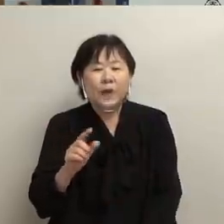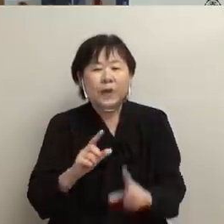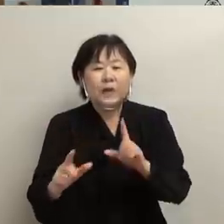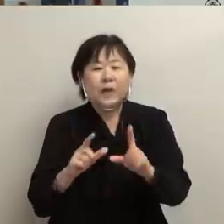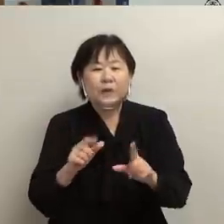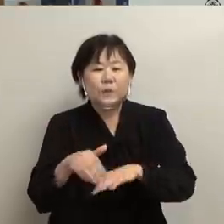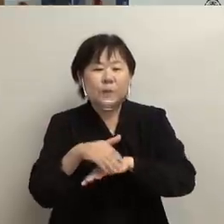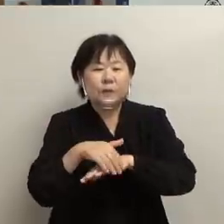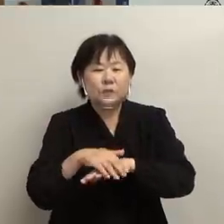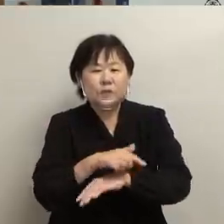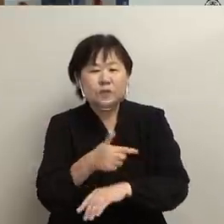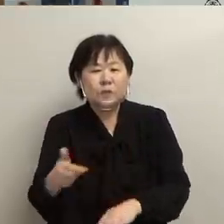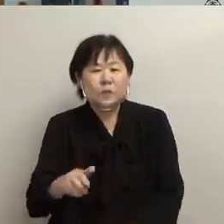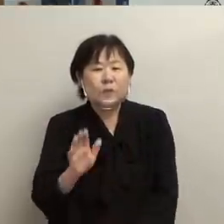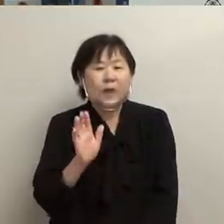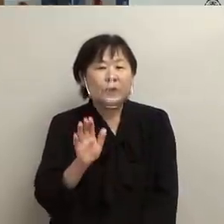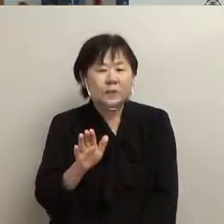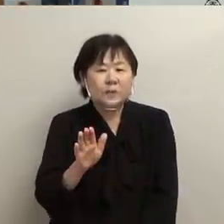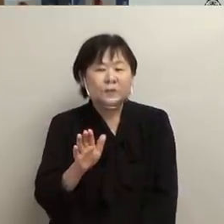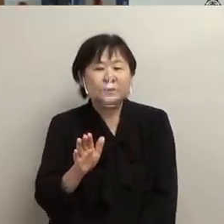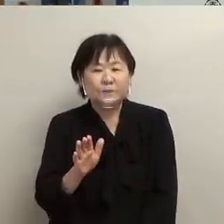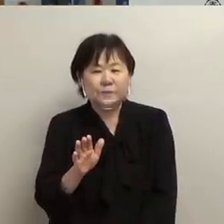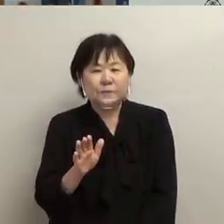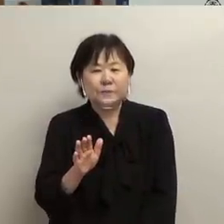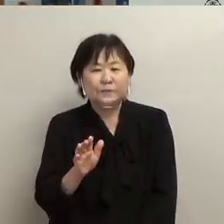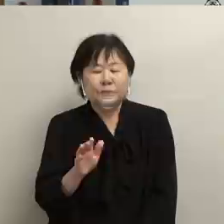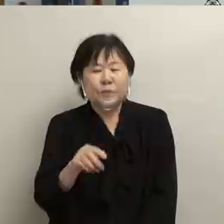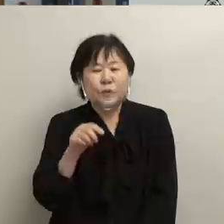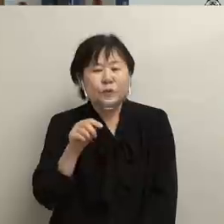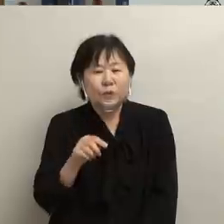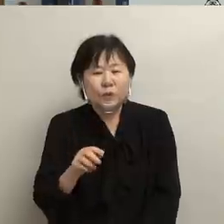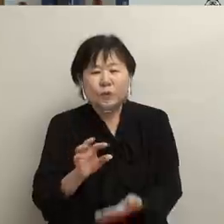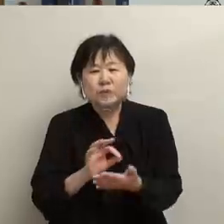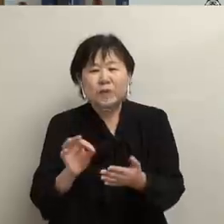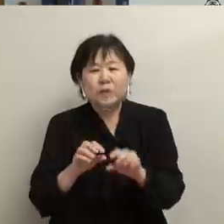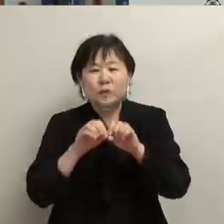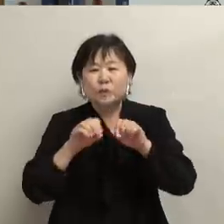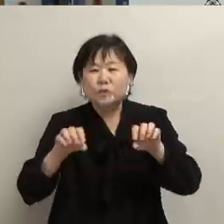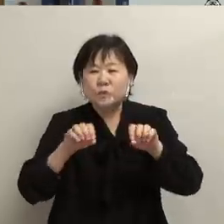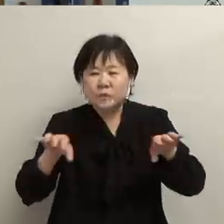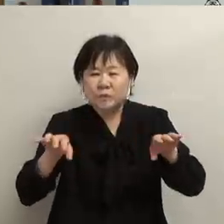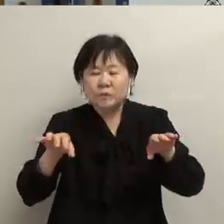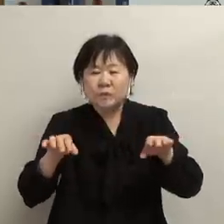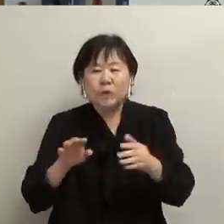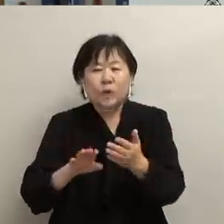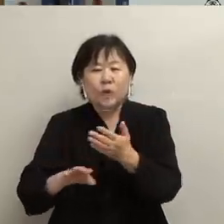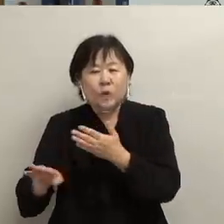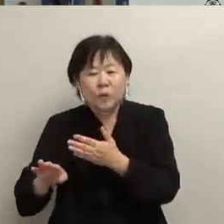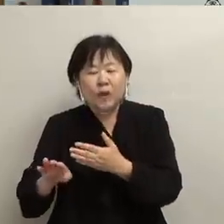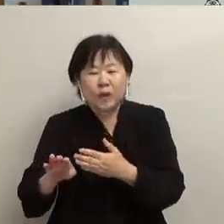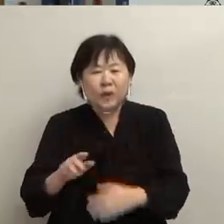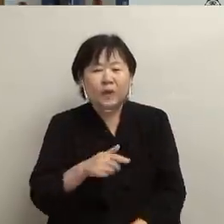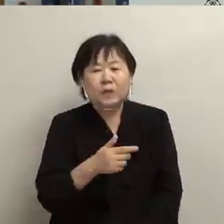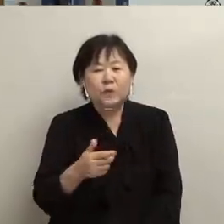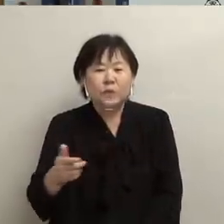窓口音がございますのでそういう時交換の羞恥でありますとか当然その他いろいろ ss 媒体を使った中地